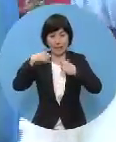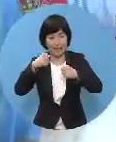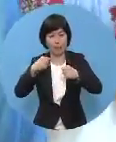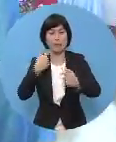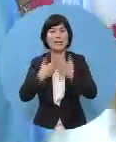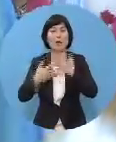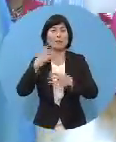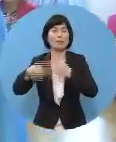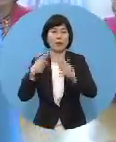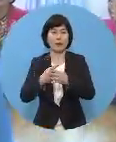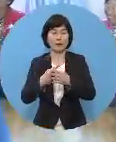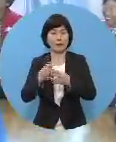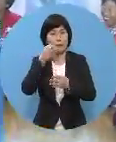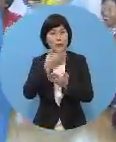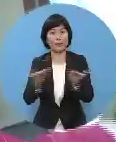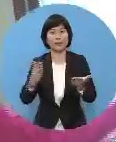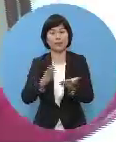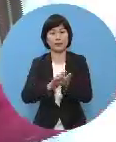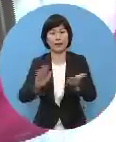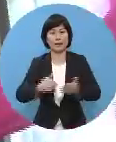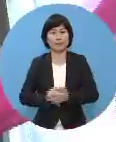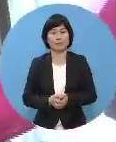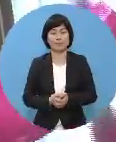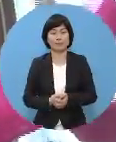문화공연과 체험 프로그램이 펼쳐집니다.